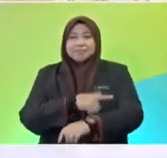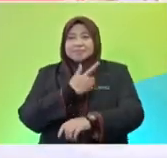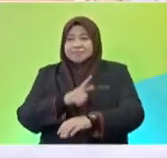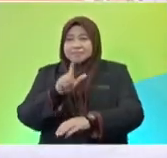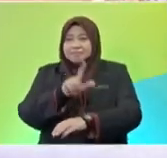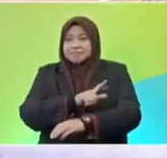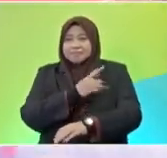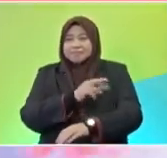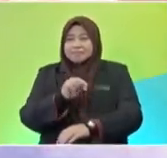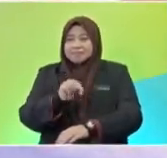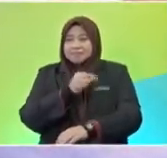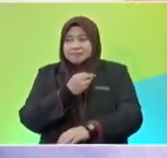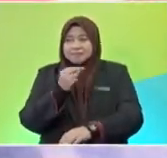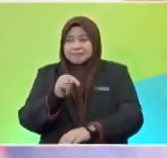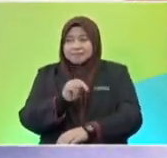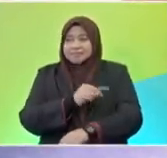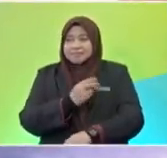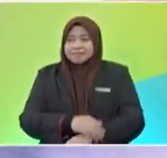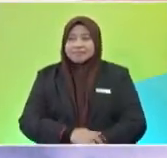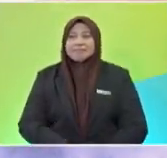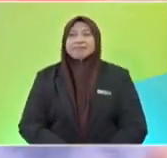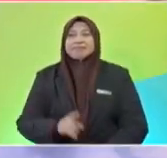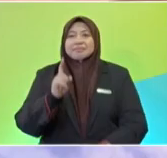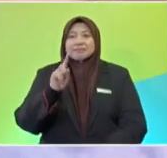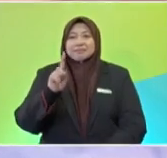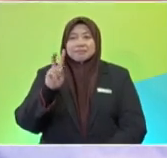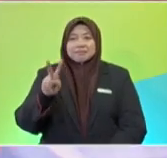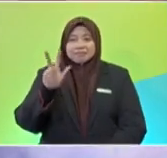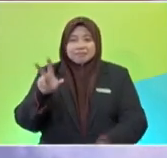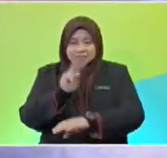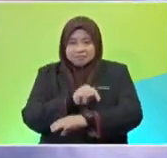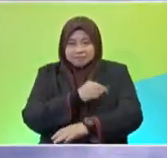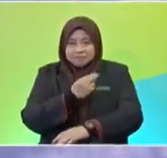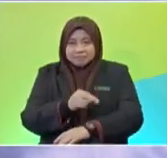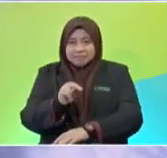123 pakai kita Magic gandum 123